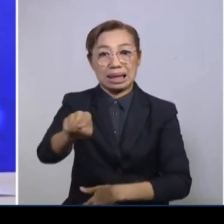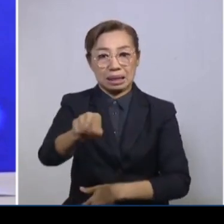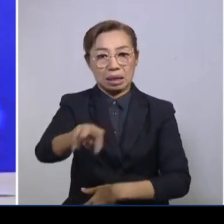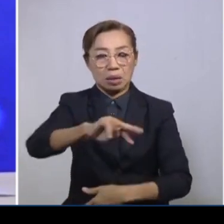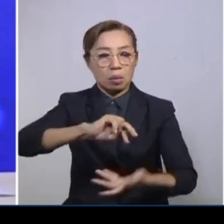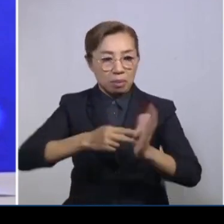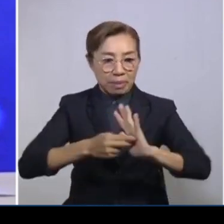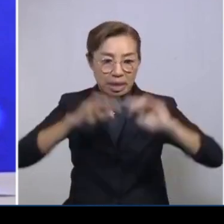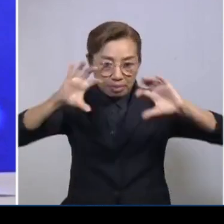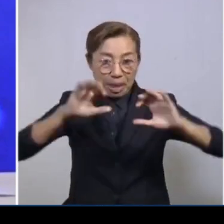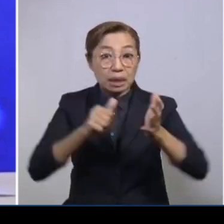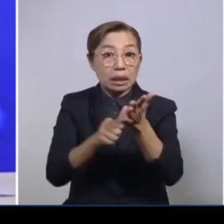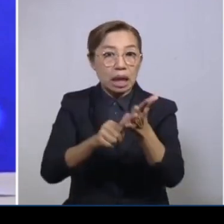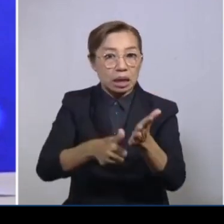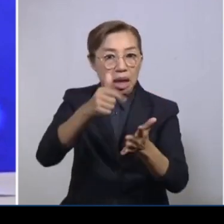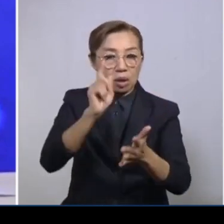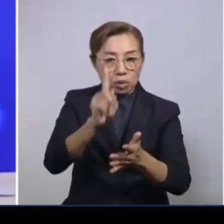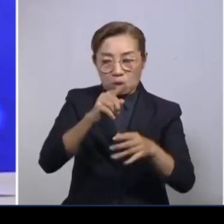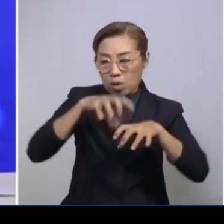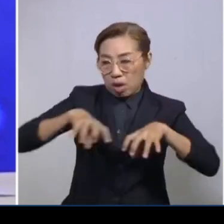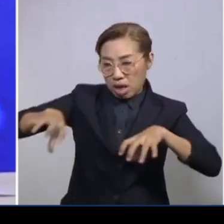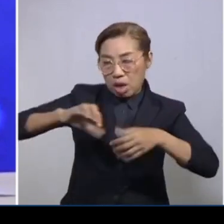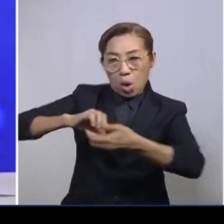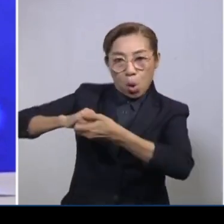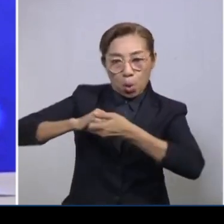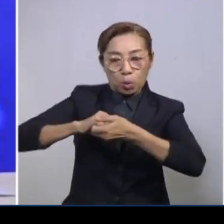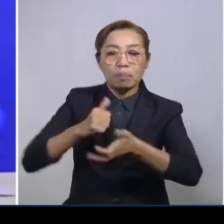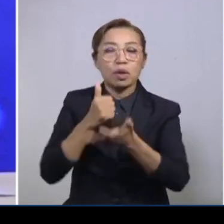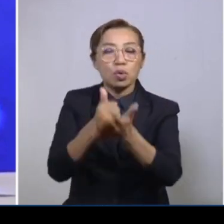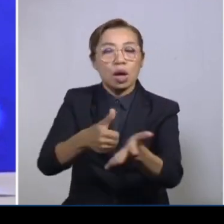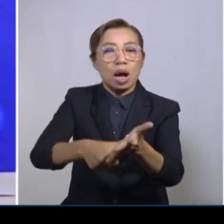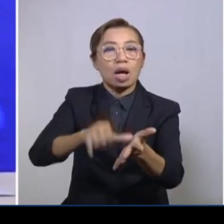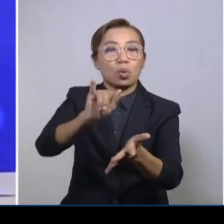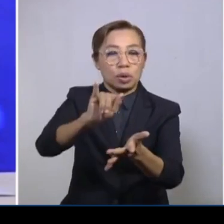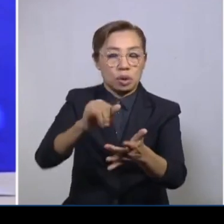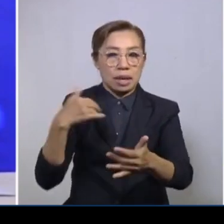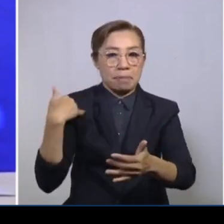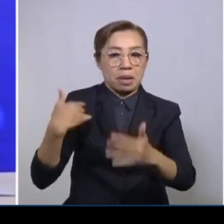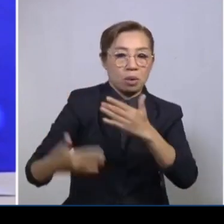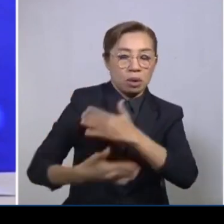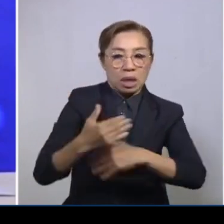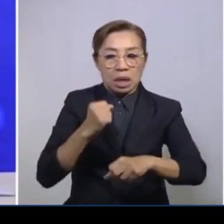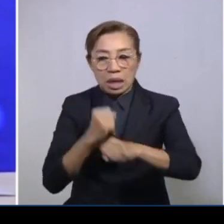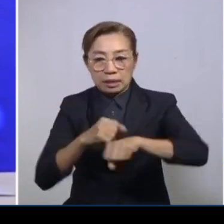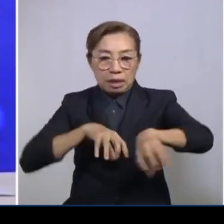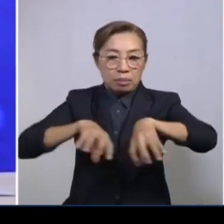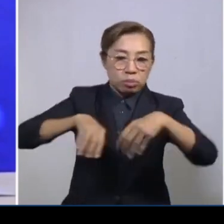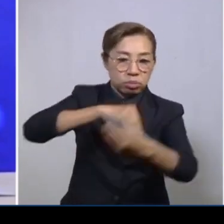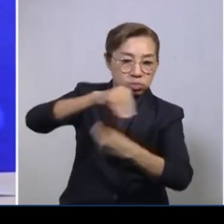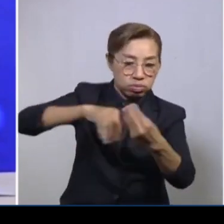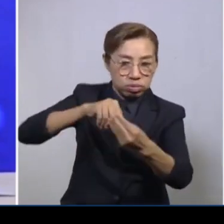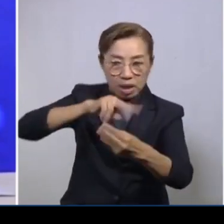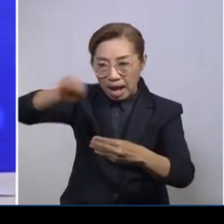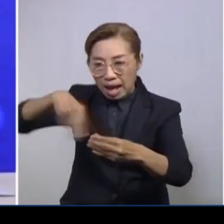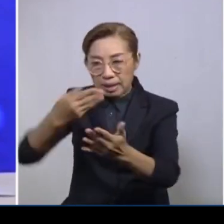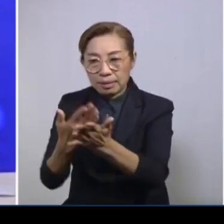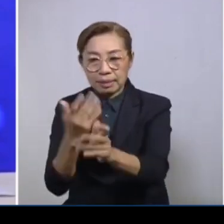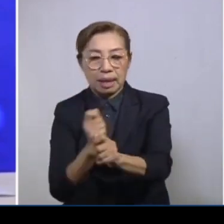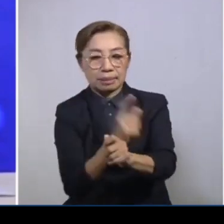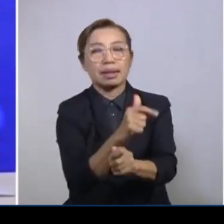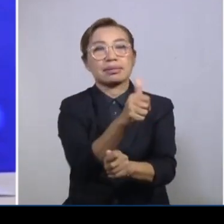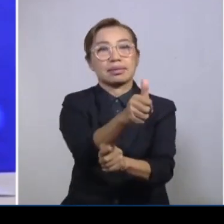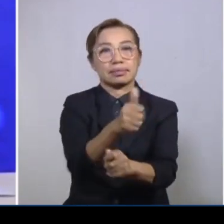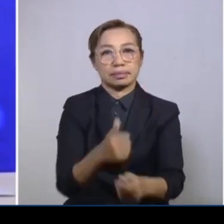ลายๆหน่วยงานเพื่อทำให้ลูกหนี้ได้มีโอกาสหายใจมีกำลังใจที่จะดำเนินชีวิตหาเงินมาปิดหนี้ให้ได้